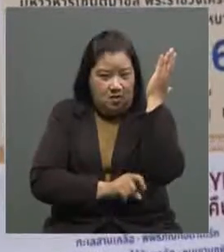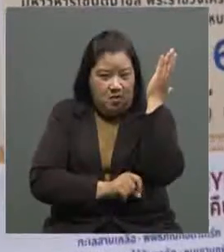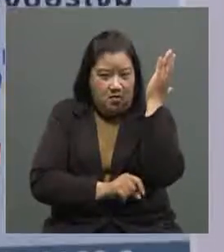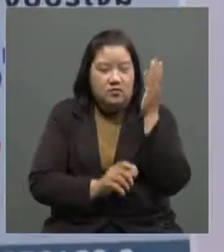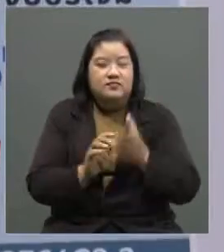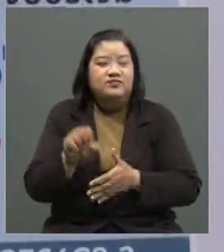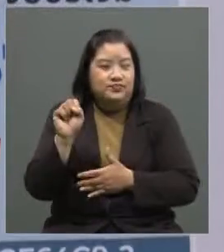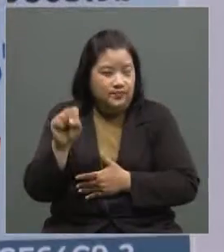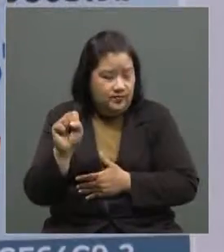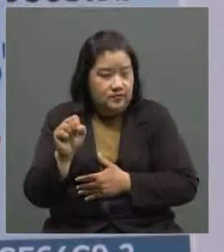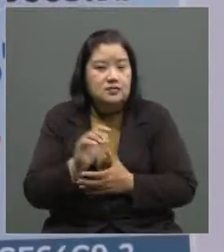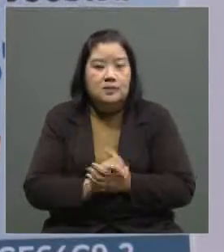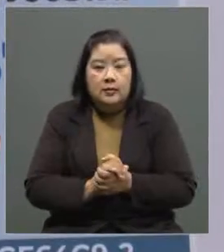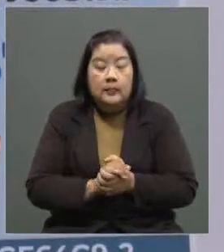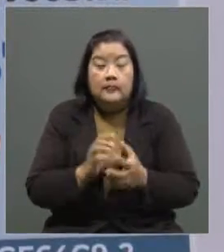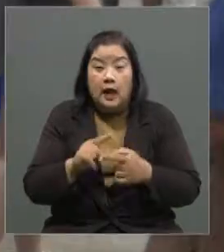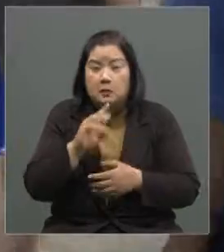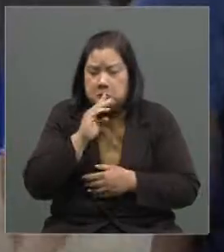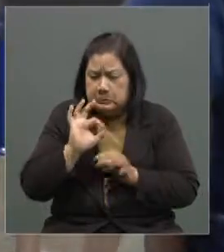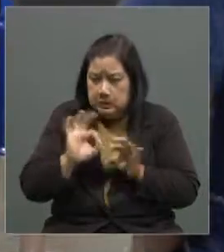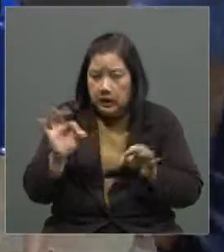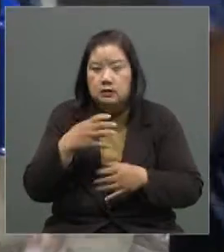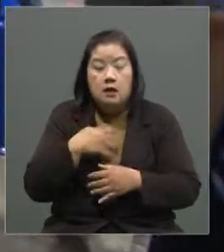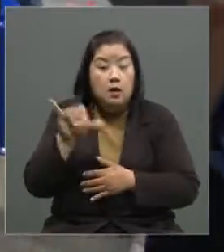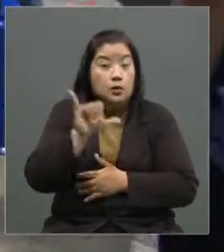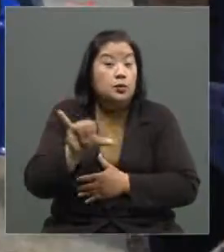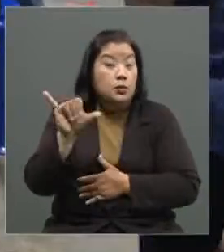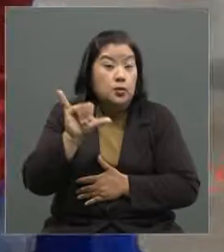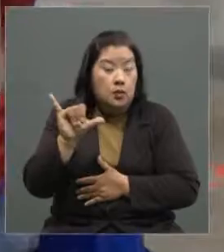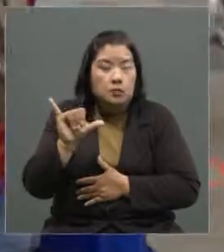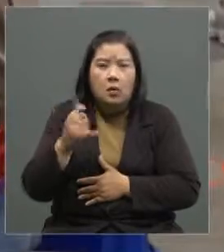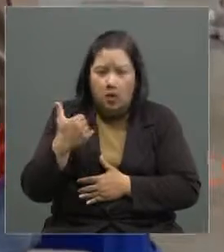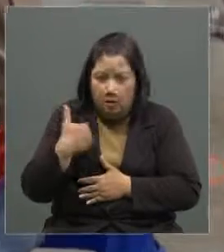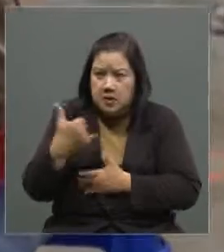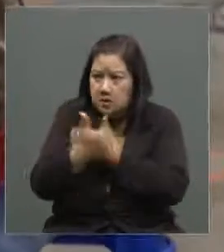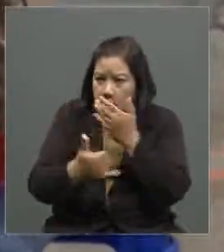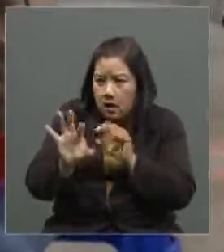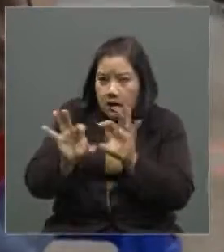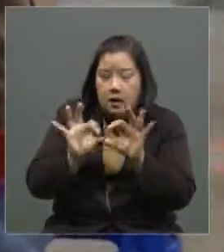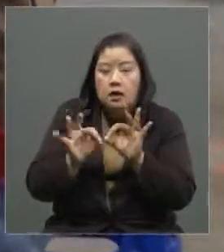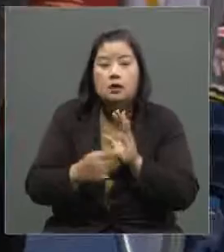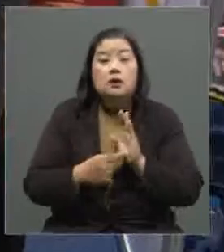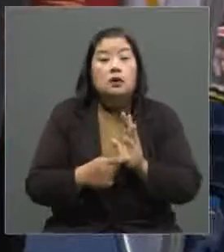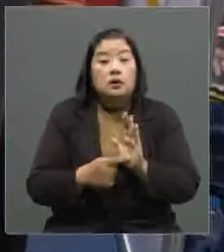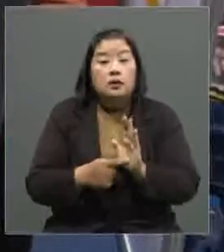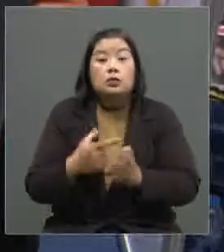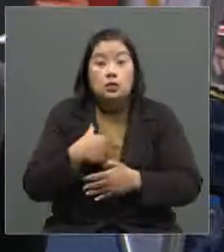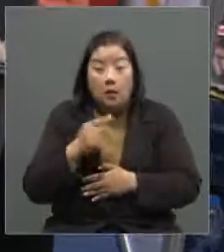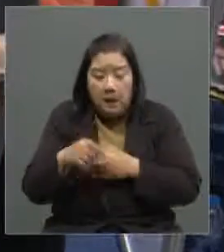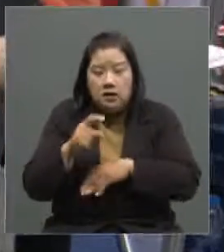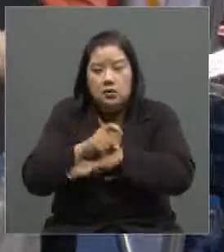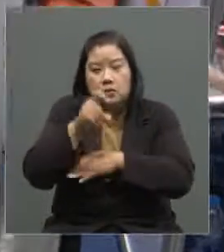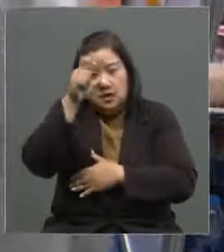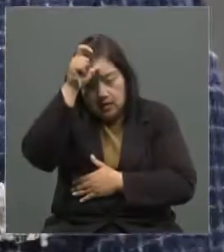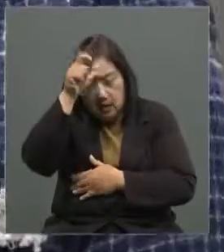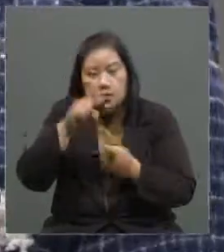ใกล้ๆง่ายๆส่วนถ้าเป็นไกลหน่อยไปยุโรปเนี่ยนะครับก็จะมีความหลากหลายมากขึ้นอย่างเช่นบางคนก็จะไปตุรกีบางคน